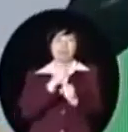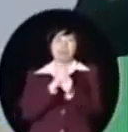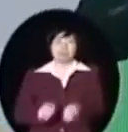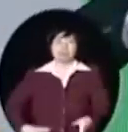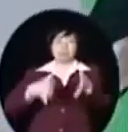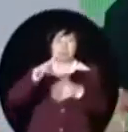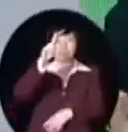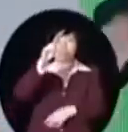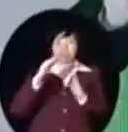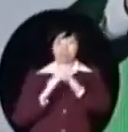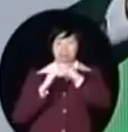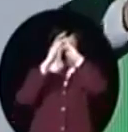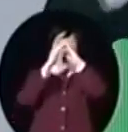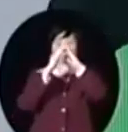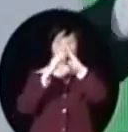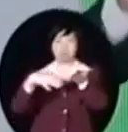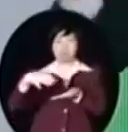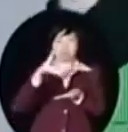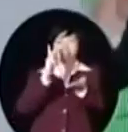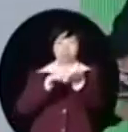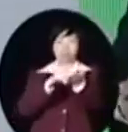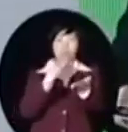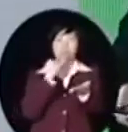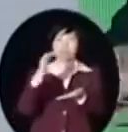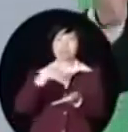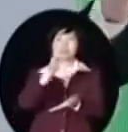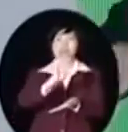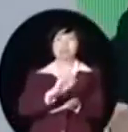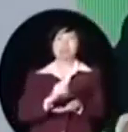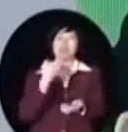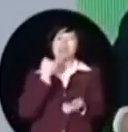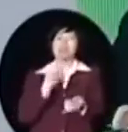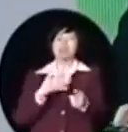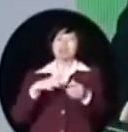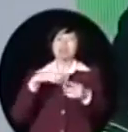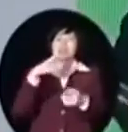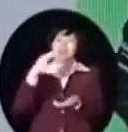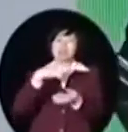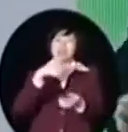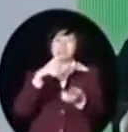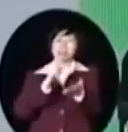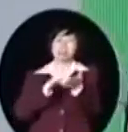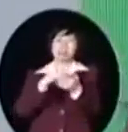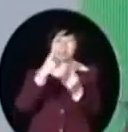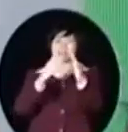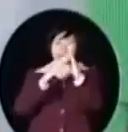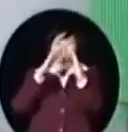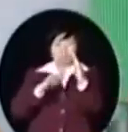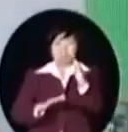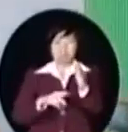只租不售啊，比市价低，或者给中低收入或者弱势者，但是它是一个